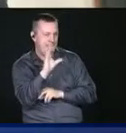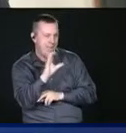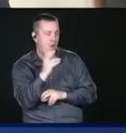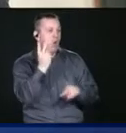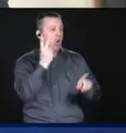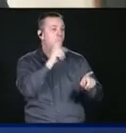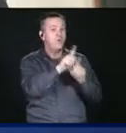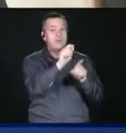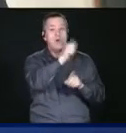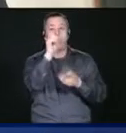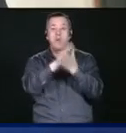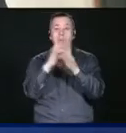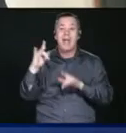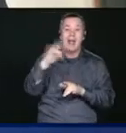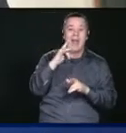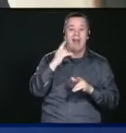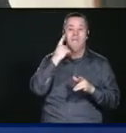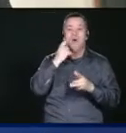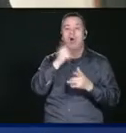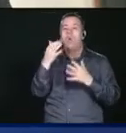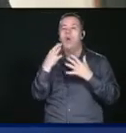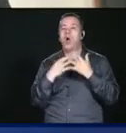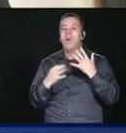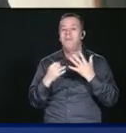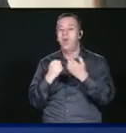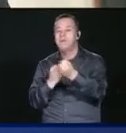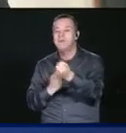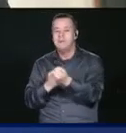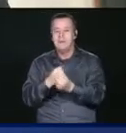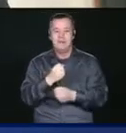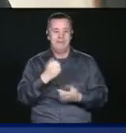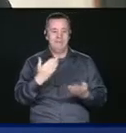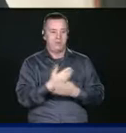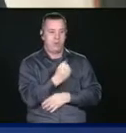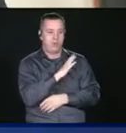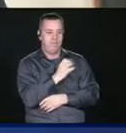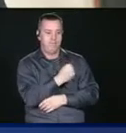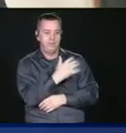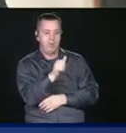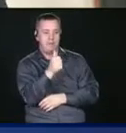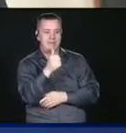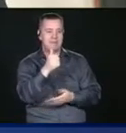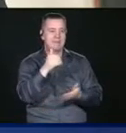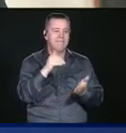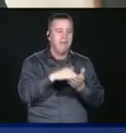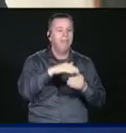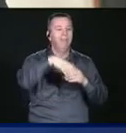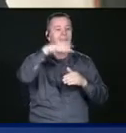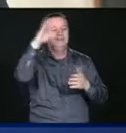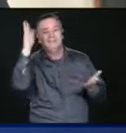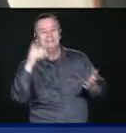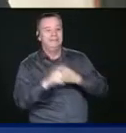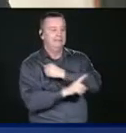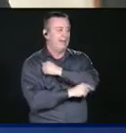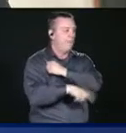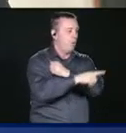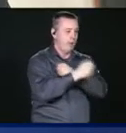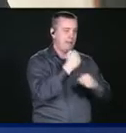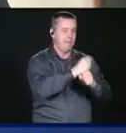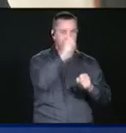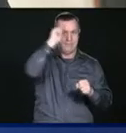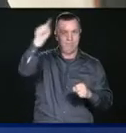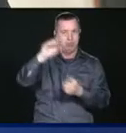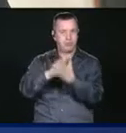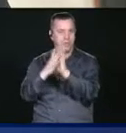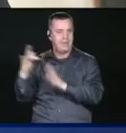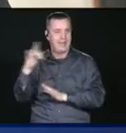voir quelles sont les options pour appuyer les dizaines de milliers de travailleurs qui travaillent pour ces compagnies aériennes.